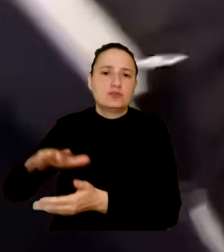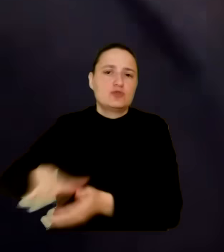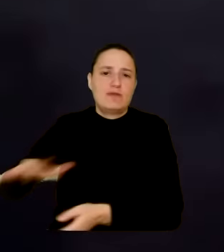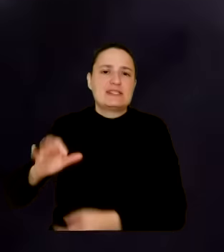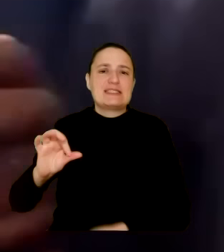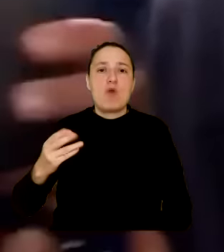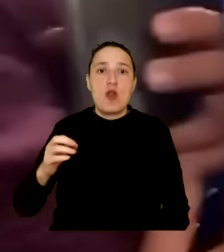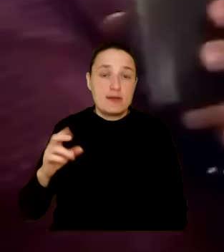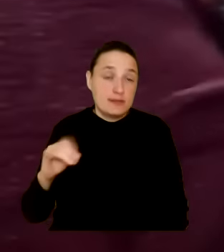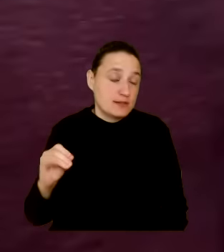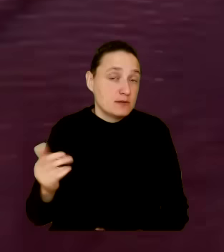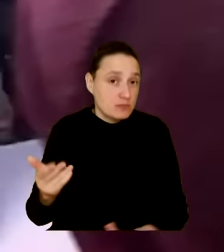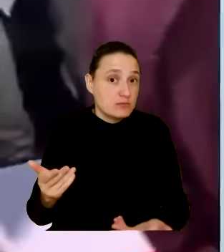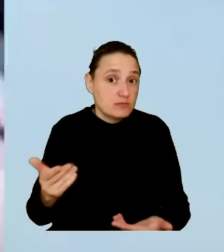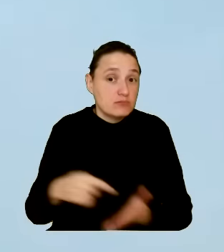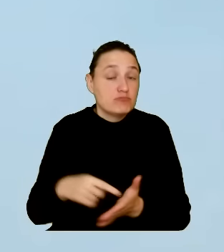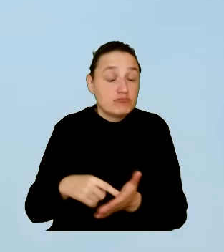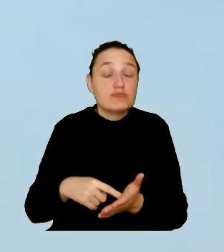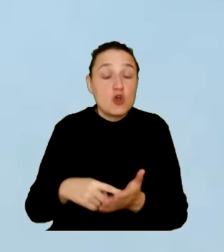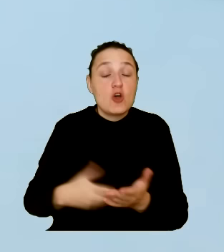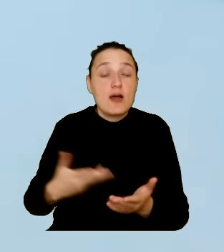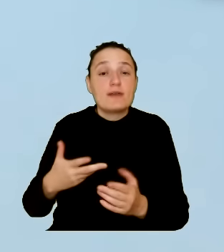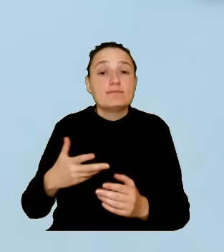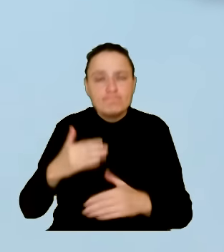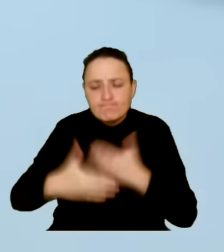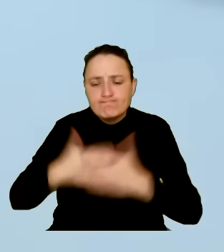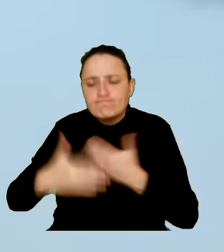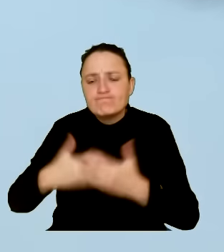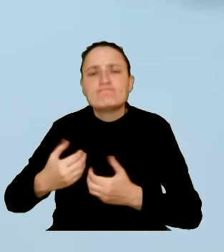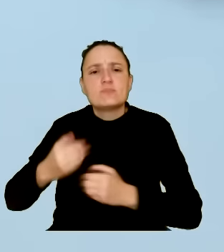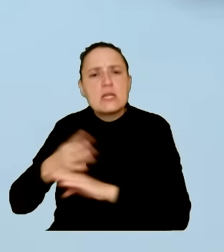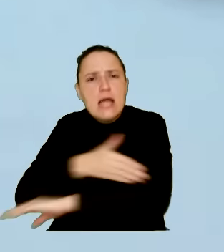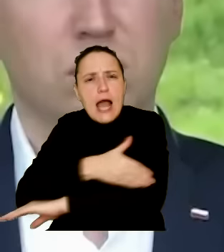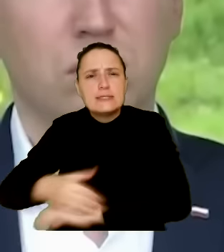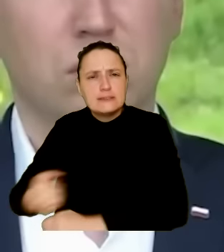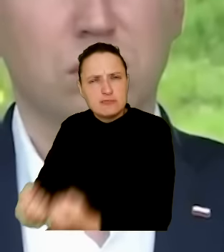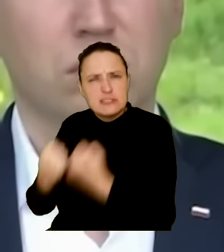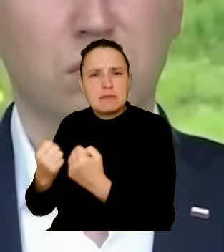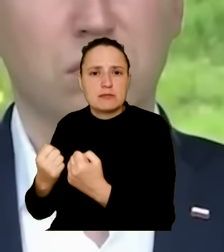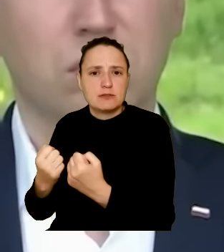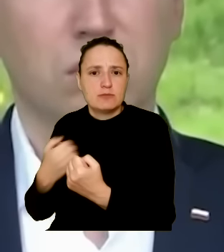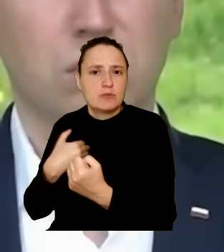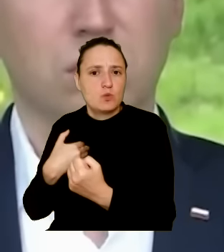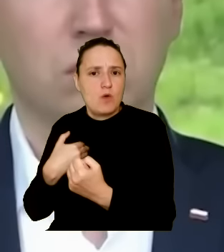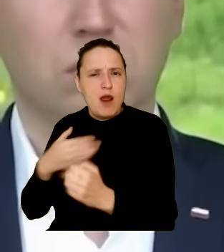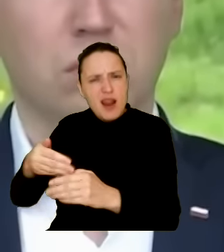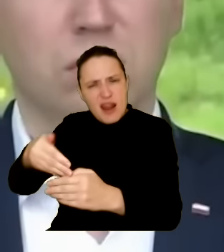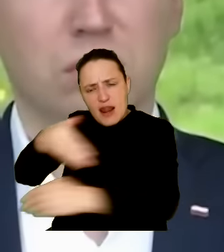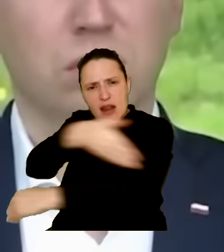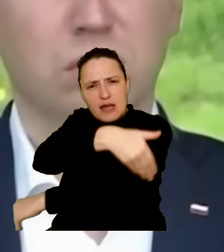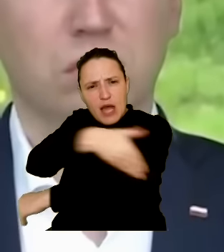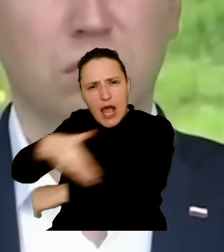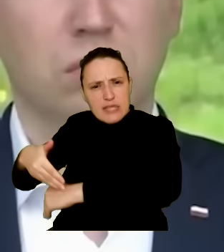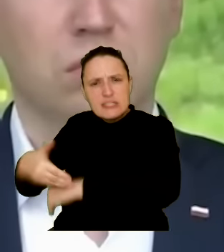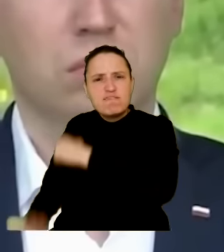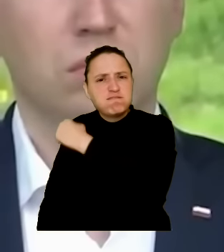prowadziły do tego, żeby tę granicę umacniać. Ta linia granicy wschodniej